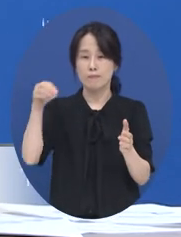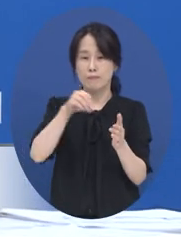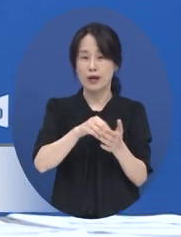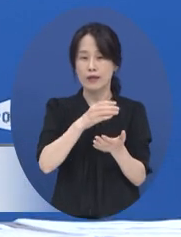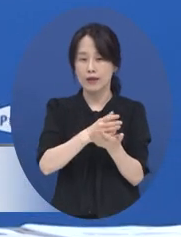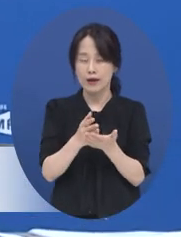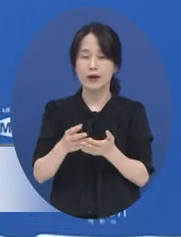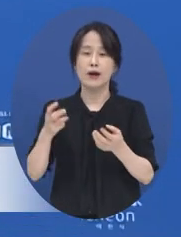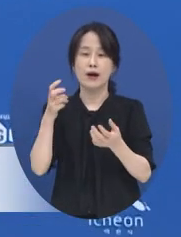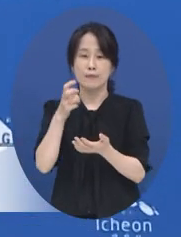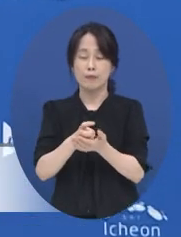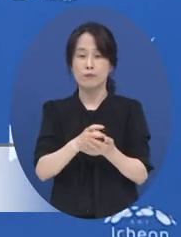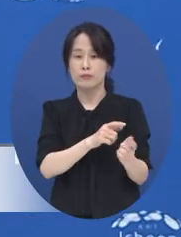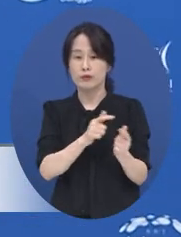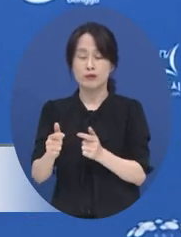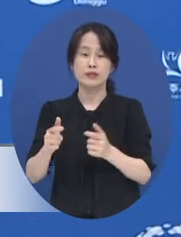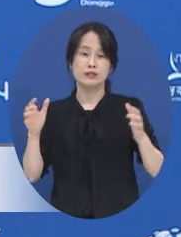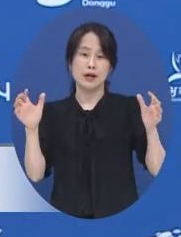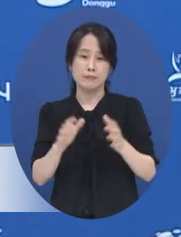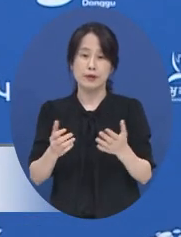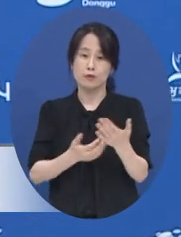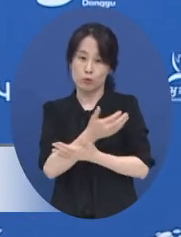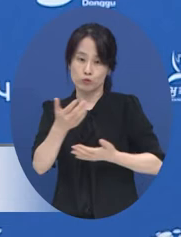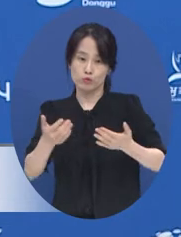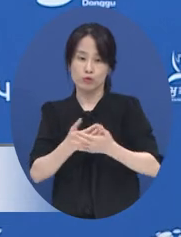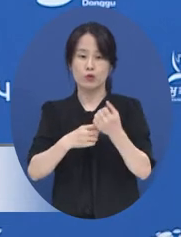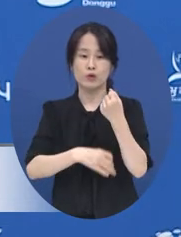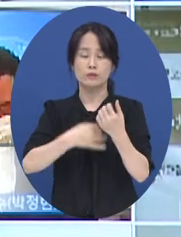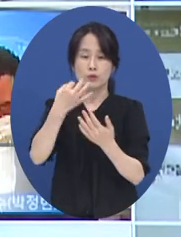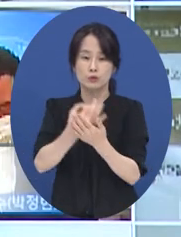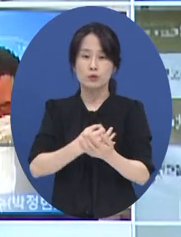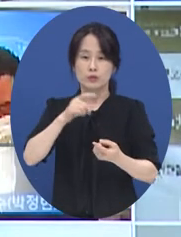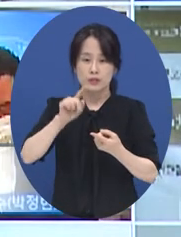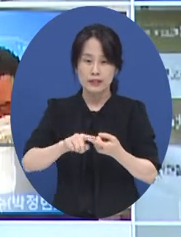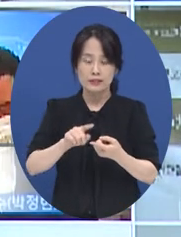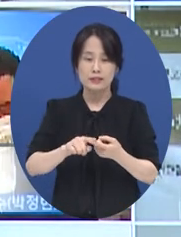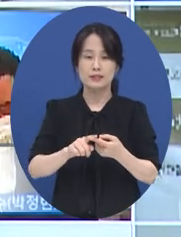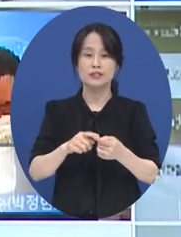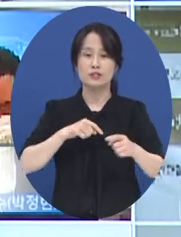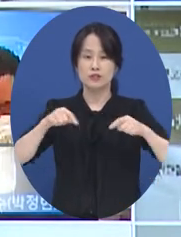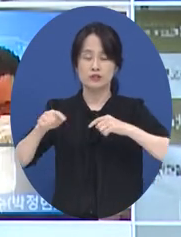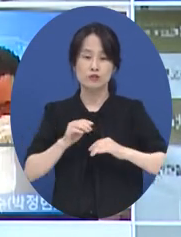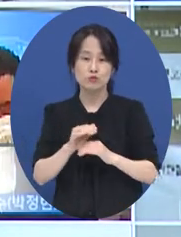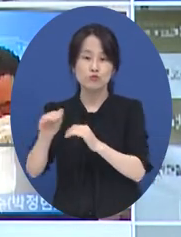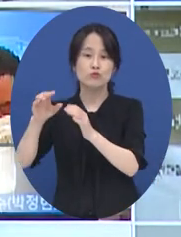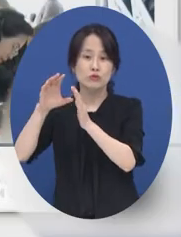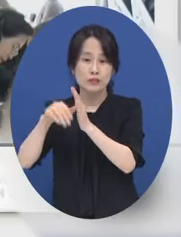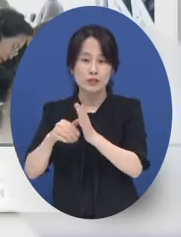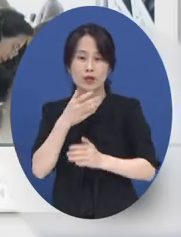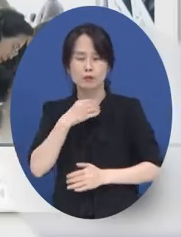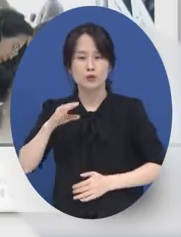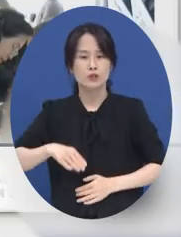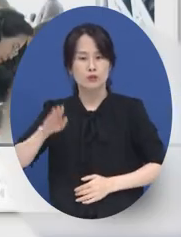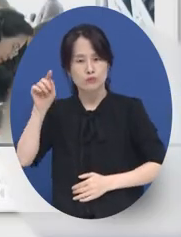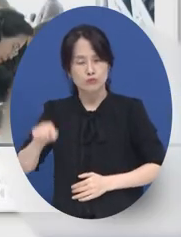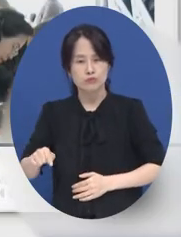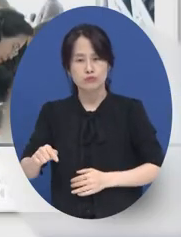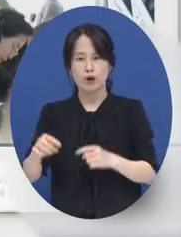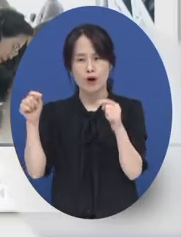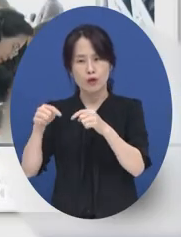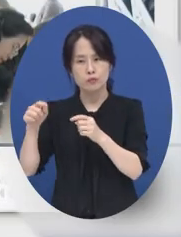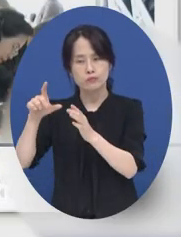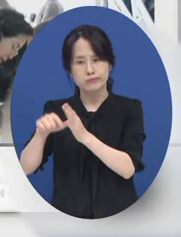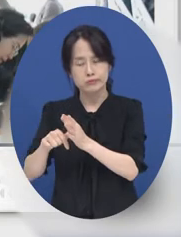정책 사례를 공유하고 기본소득과 같은 보편적인 정책을 추진하는 데 있어 보건복지부 등 관계기관과의